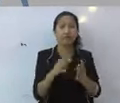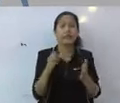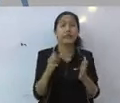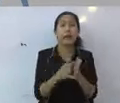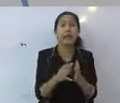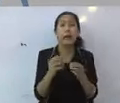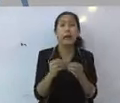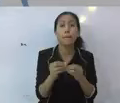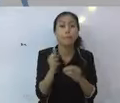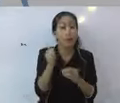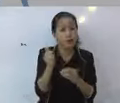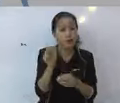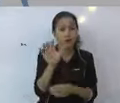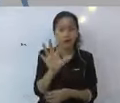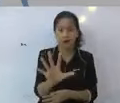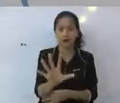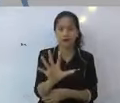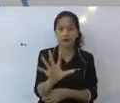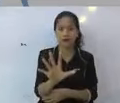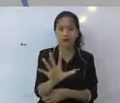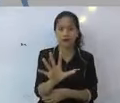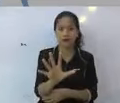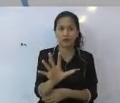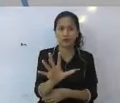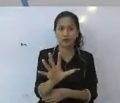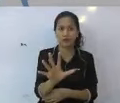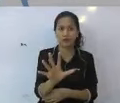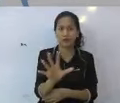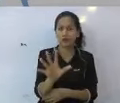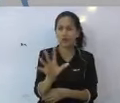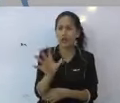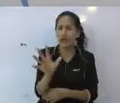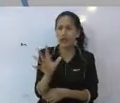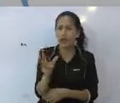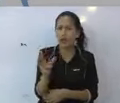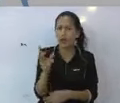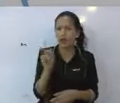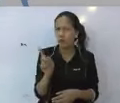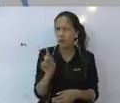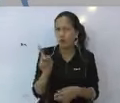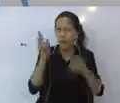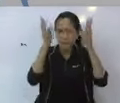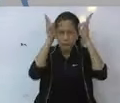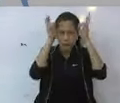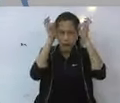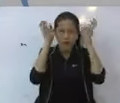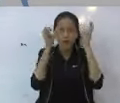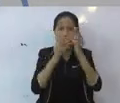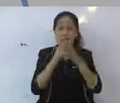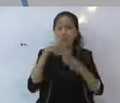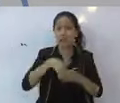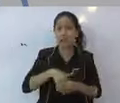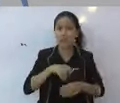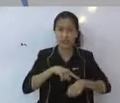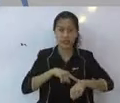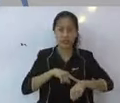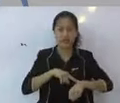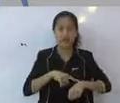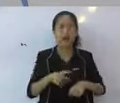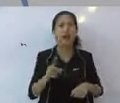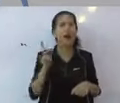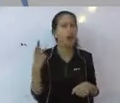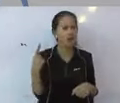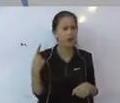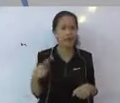Yan. Gulay. Kung ano yung gulay na in season, di ba? I'm sure marami naman yan. Meron namang gulay tsaka prutas